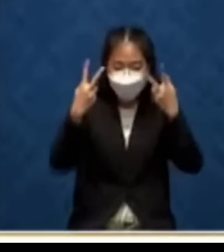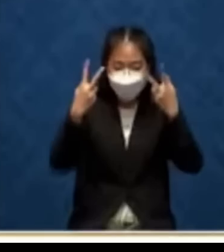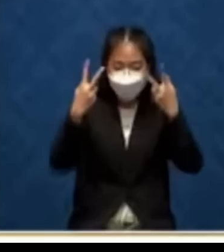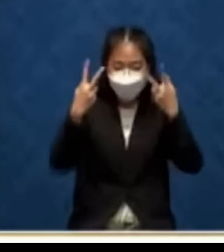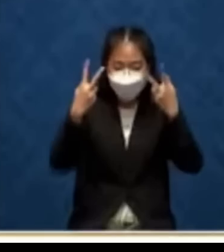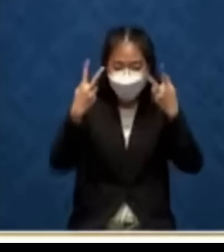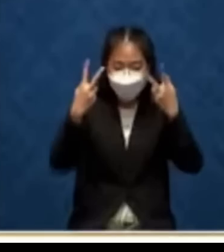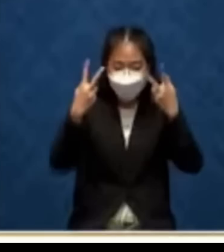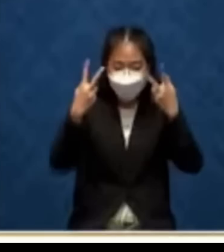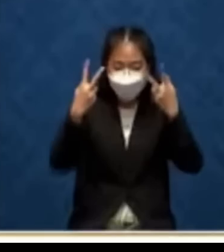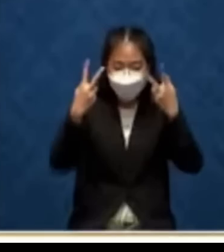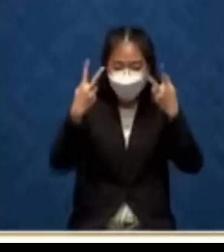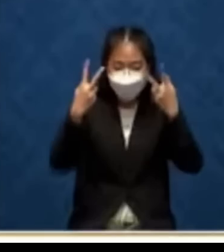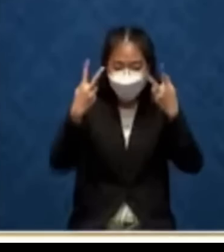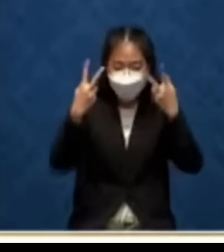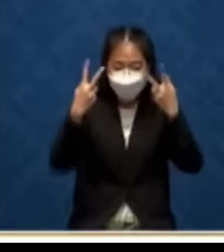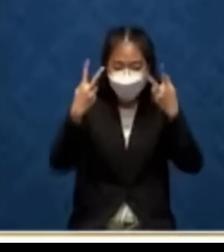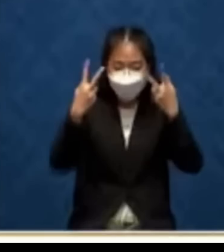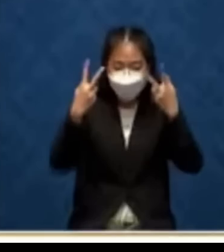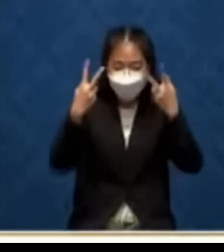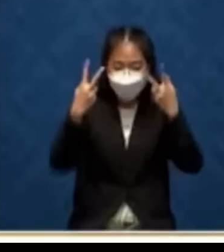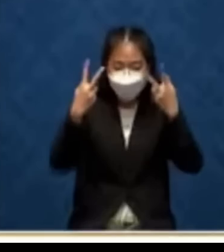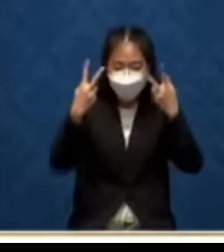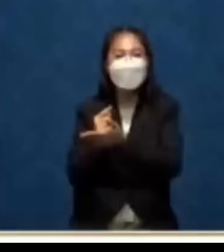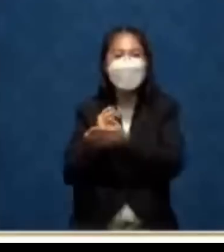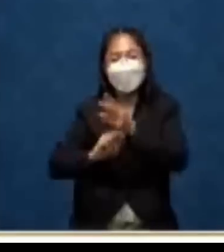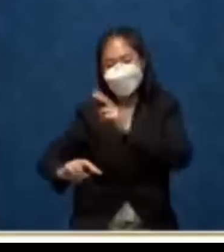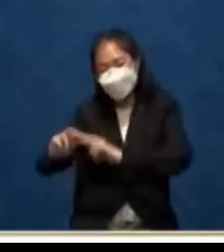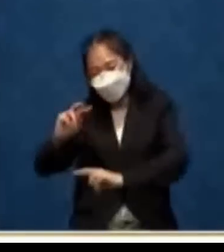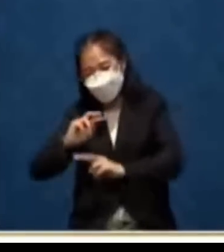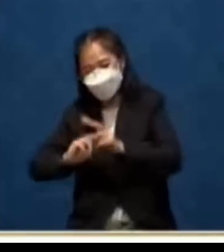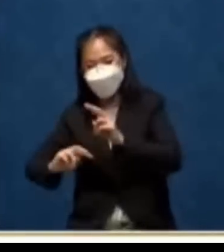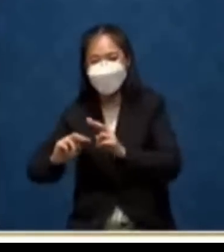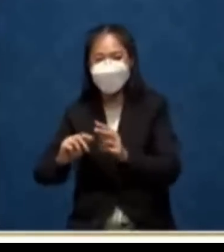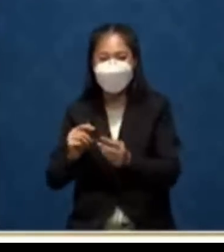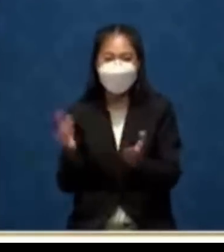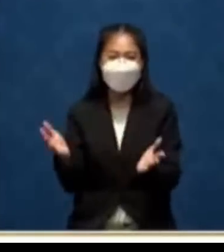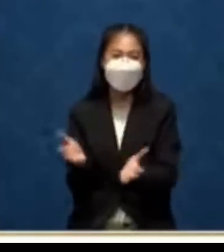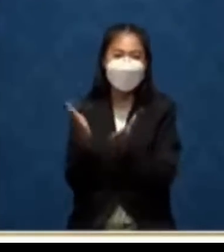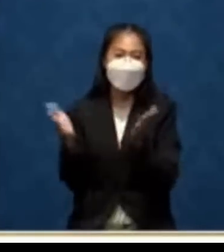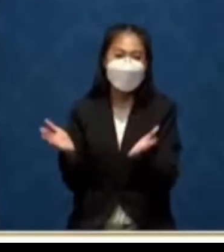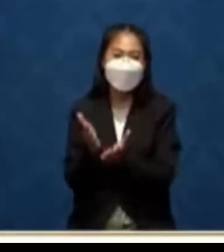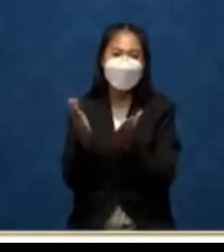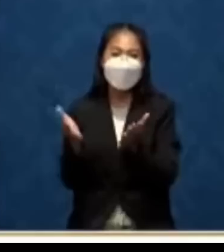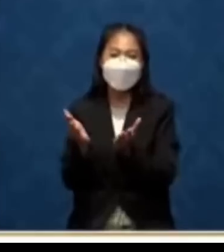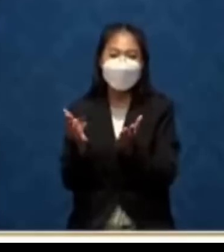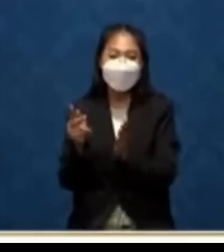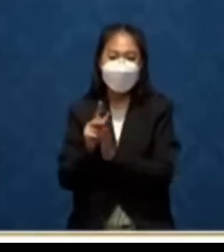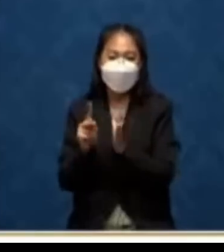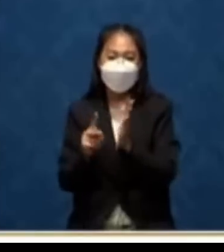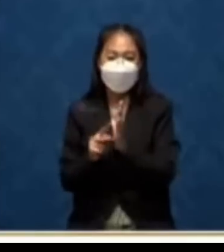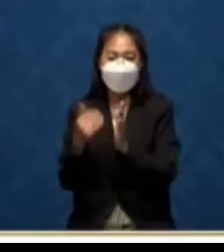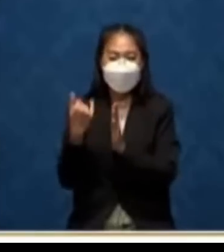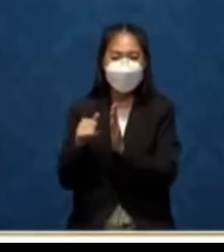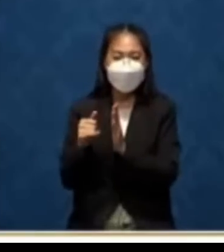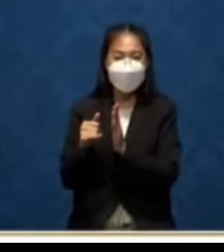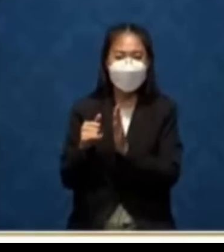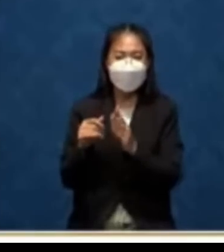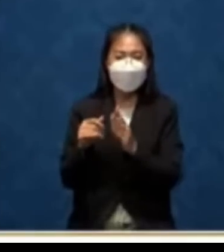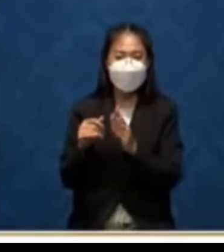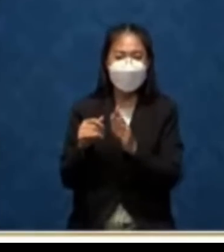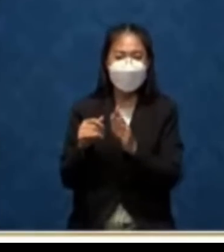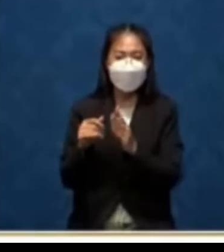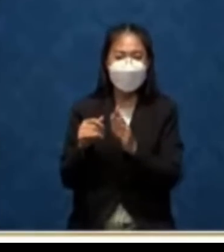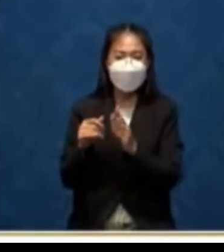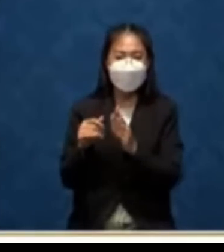มนัสให้โลดโผนโจรทยานในวงการเทาๆได้แบบไร้กังวลการที่พลเอกประยุ